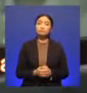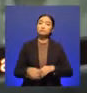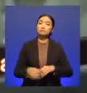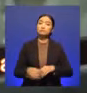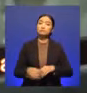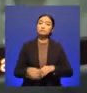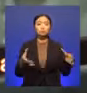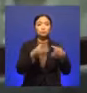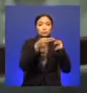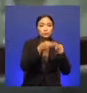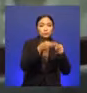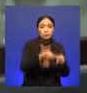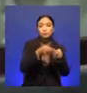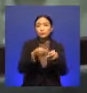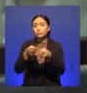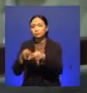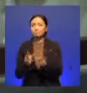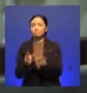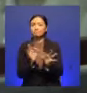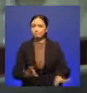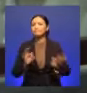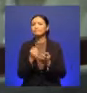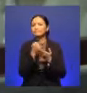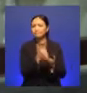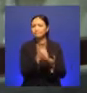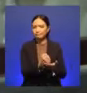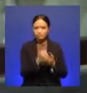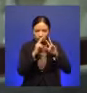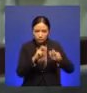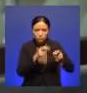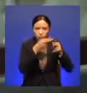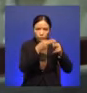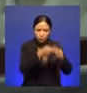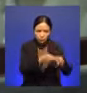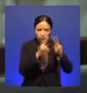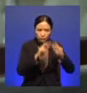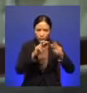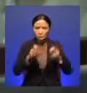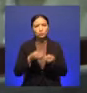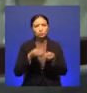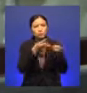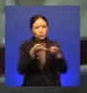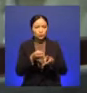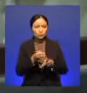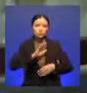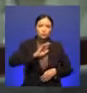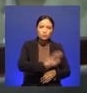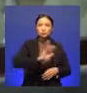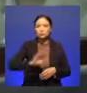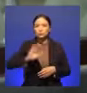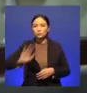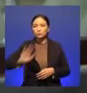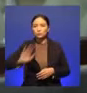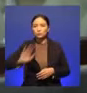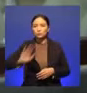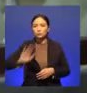ในกลุ่มเฉพาะต่างๆเหล่านี้จำเป็นครับต้องมีการศึกษาเฉพาะแล้วก็ใช้วิธีเฉพาะเพิ่มเติมเข้าไปจากวิธีการ